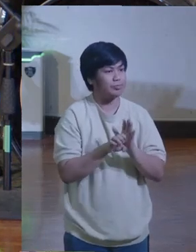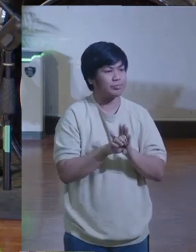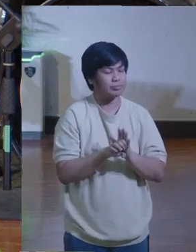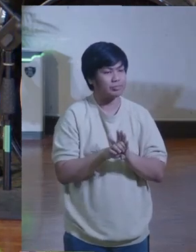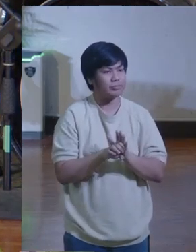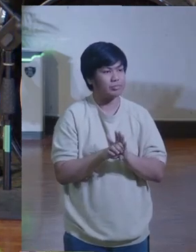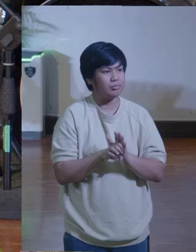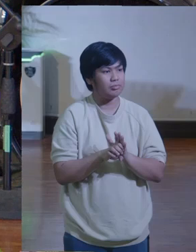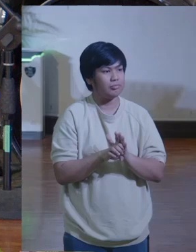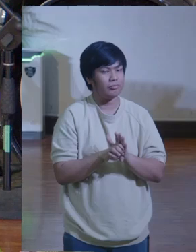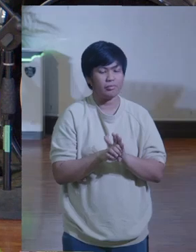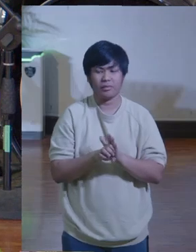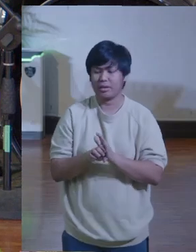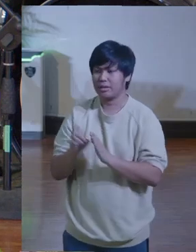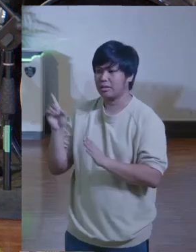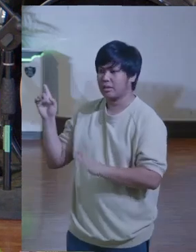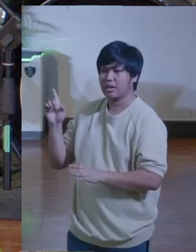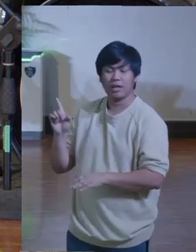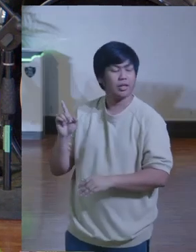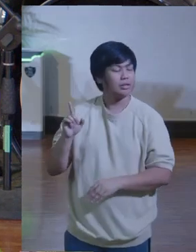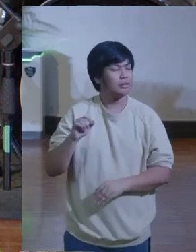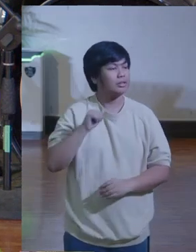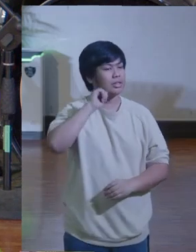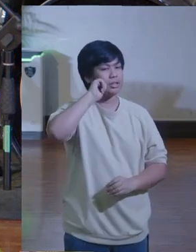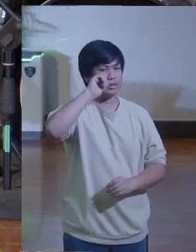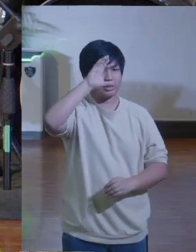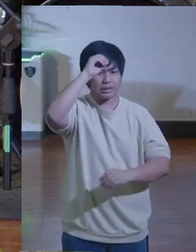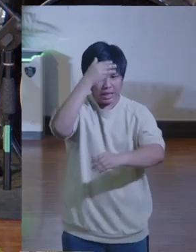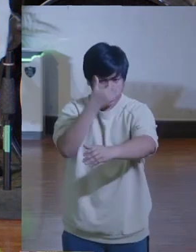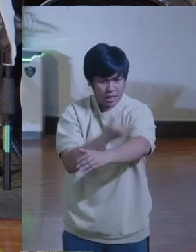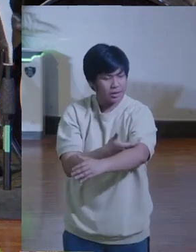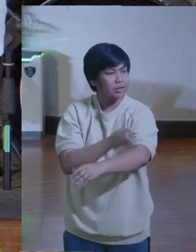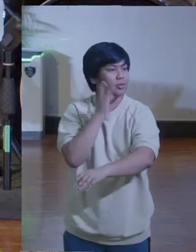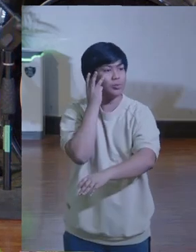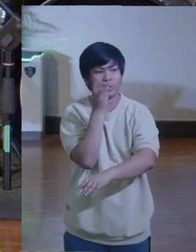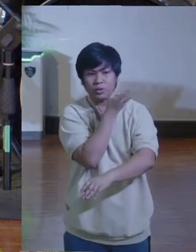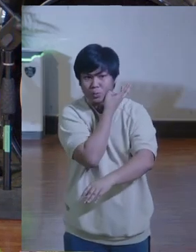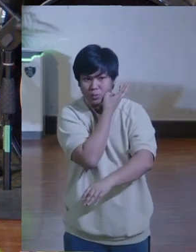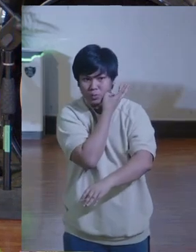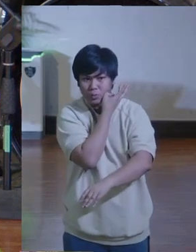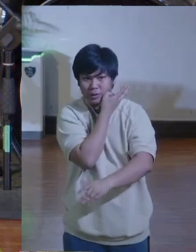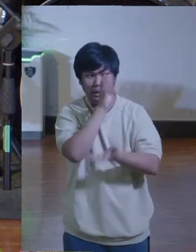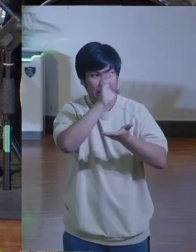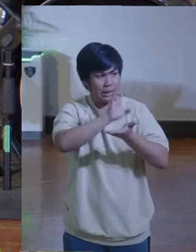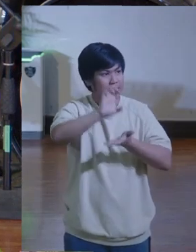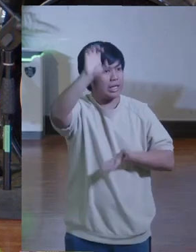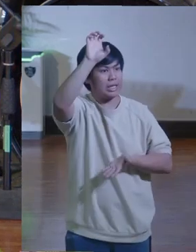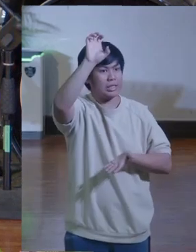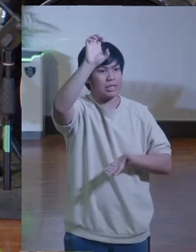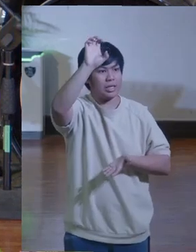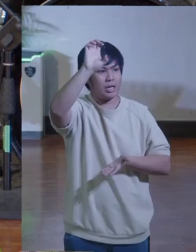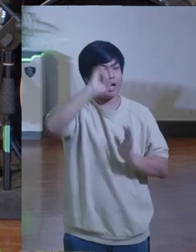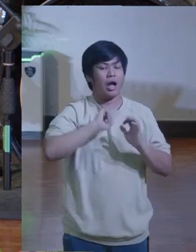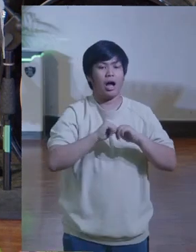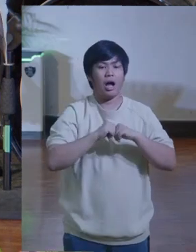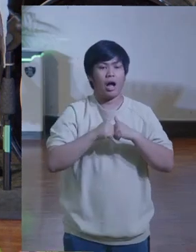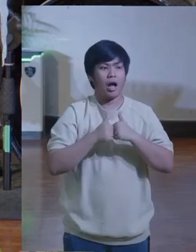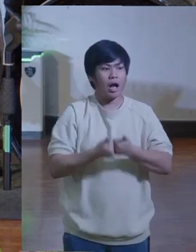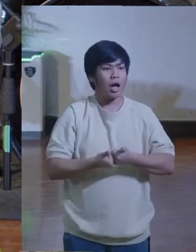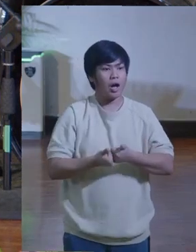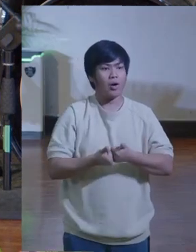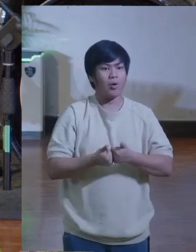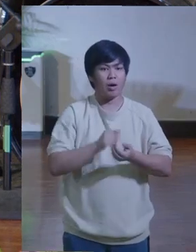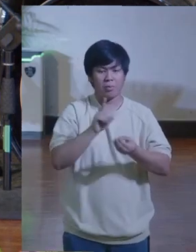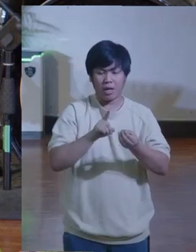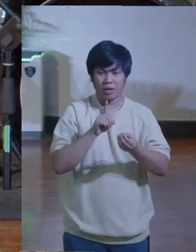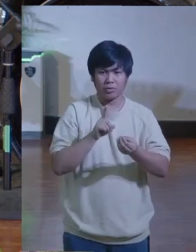at Zarephath na binuhay ni Elijah? Paano yung widow sa town of Nain na